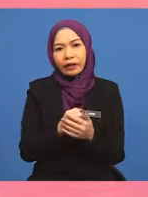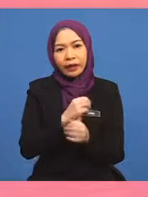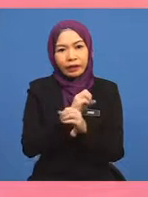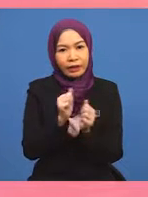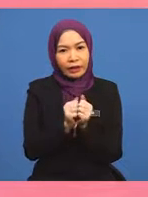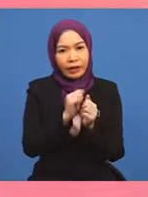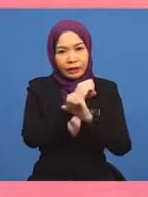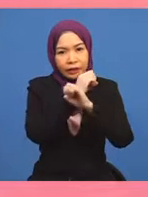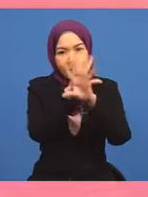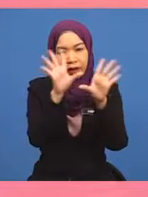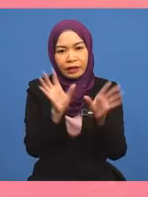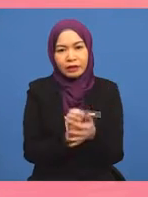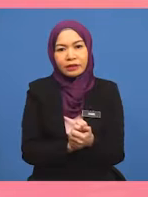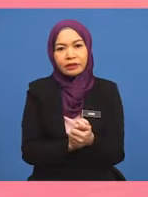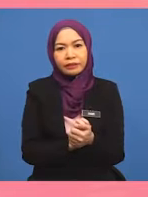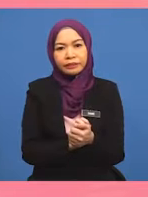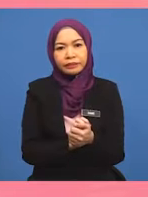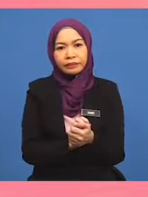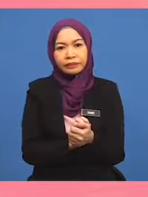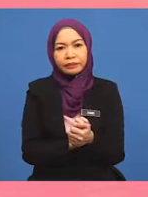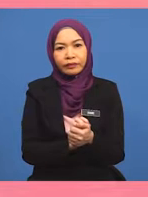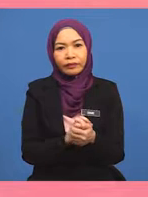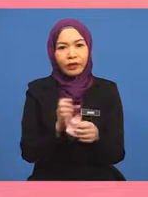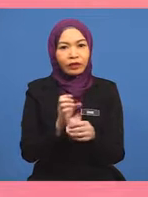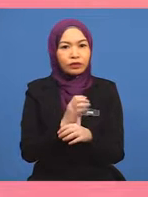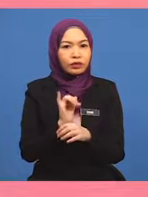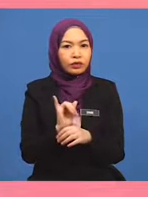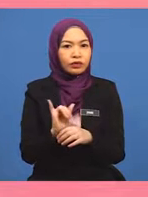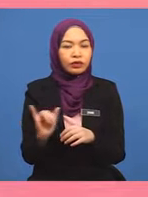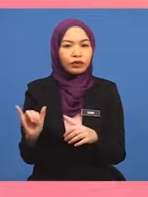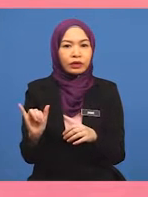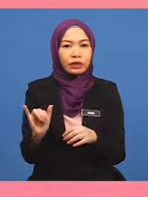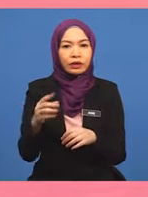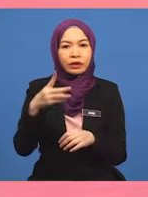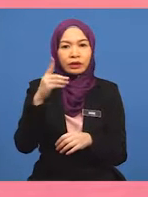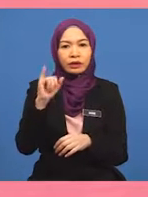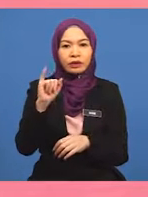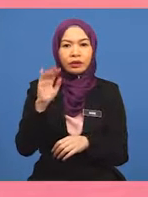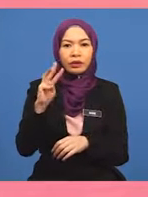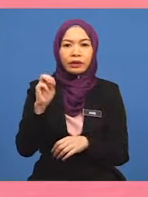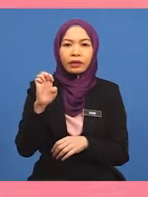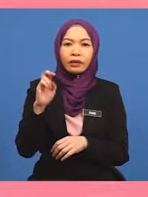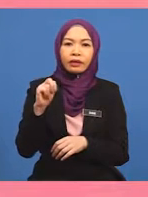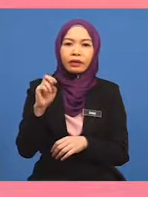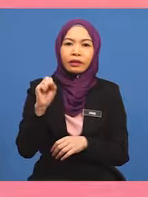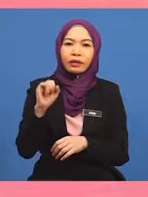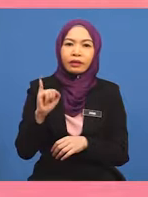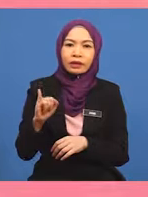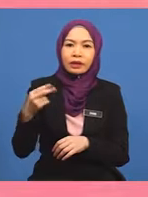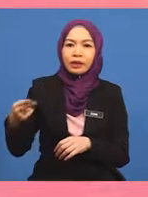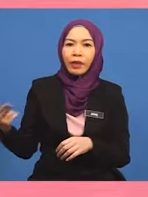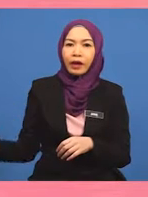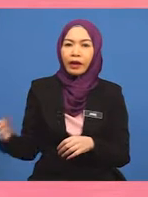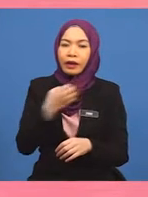seperti dimensi, bahan, elemen dan